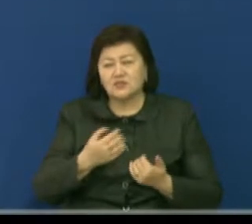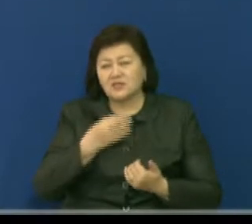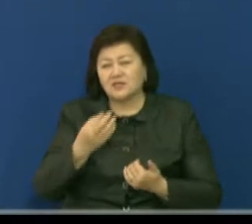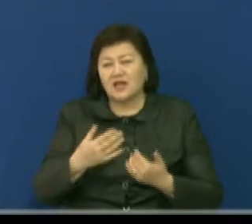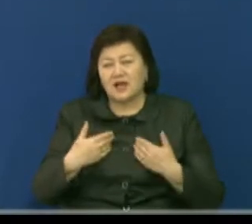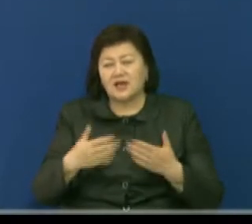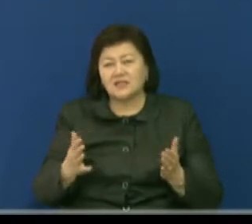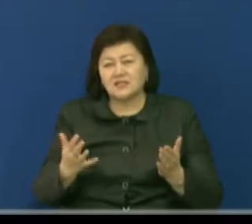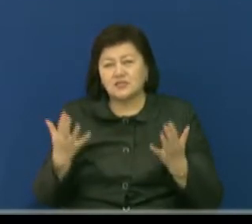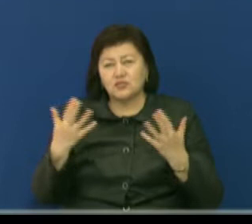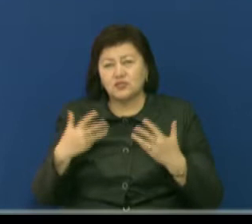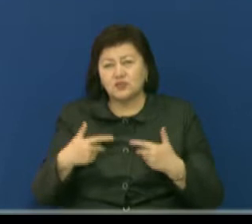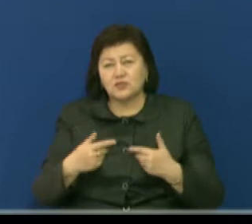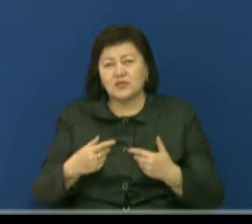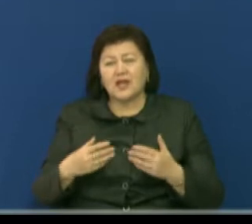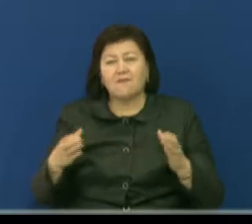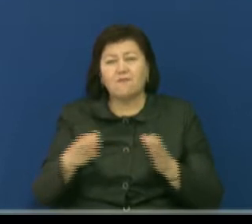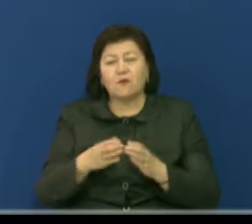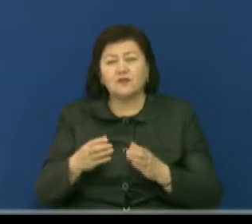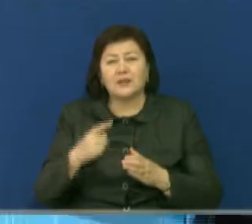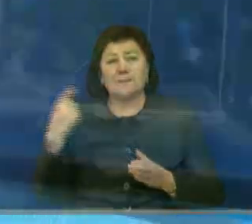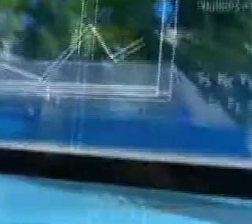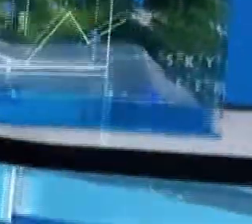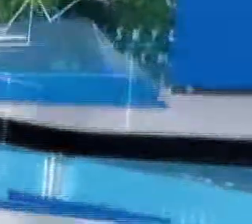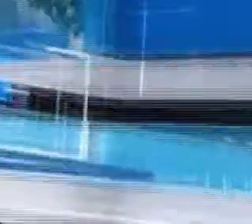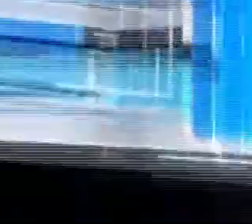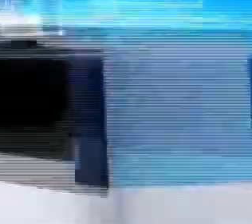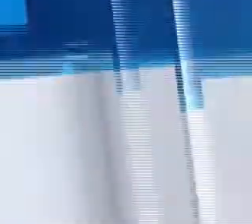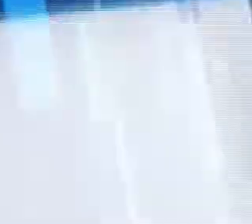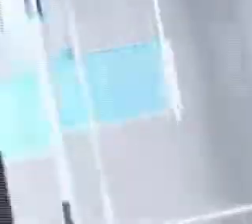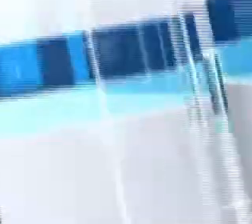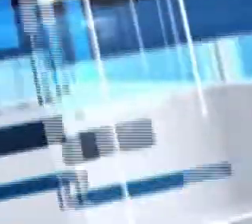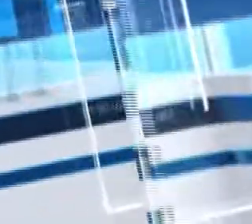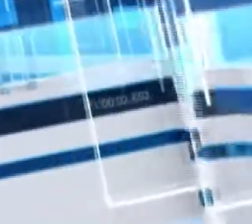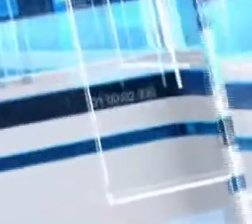открыт счет фонда «Берлик» для сбора материальных средств пострадавшим.